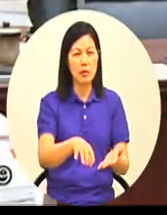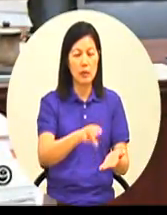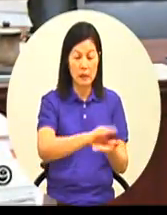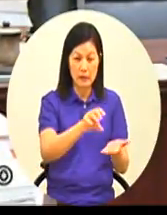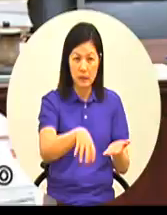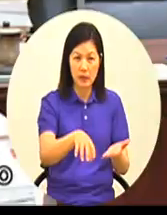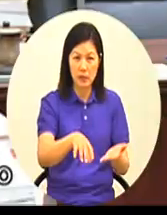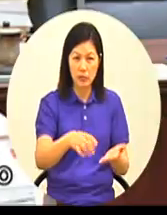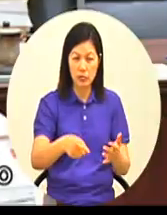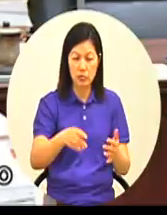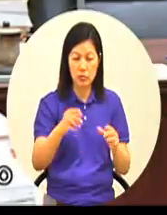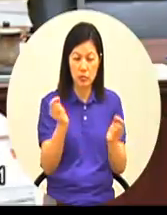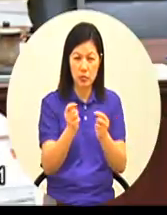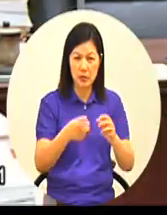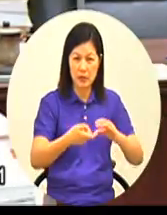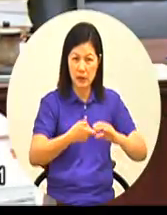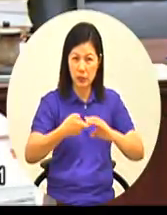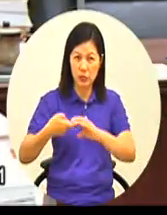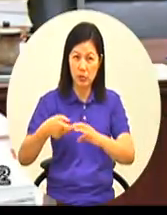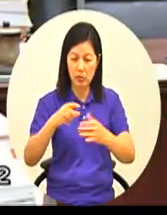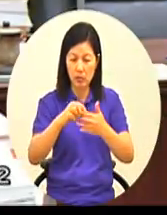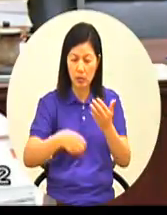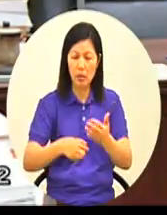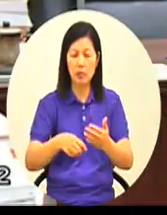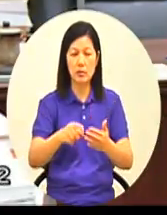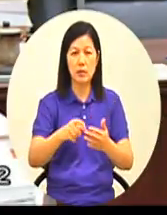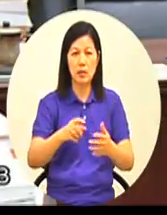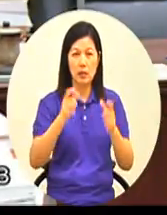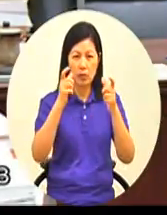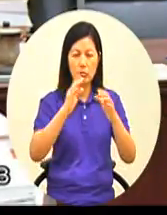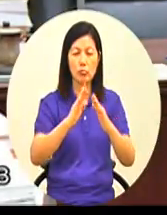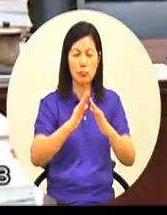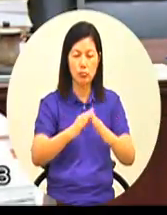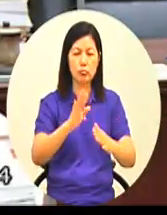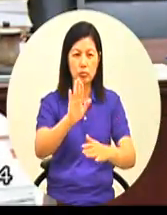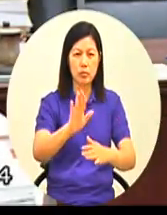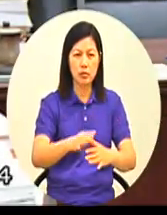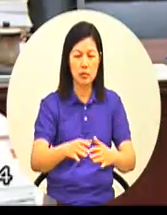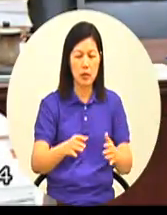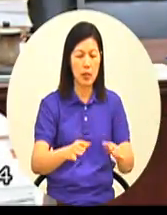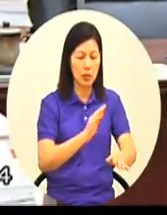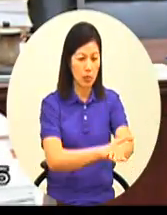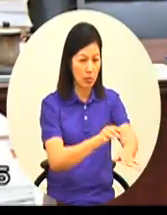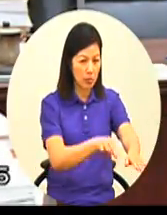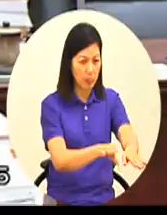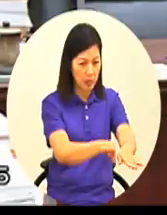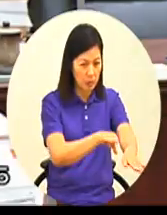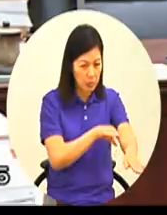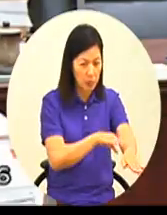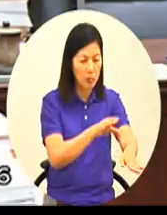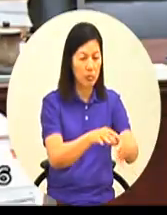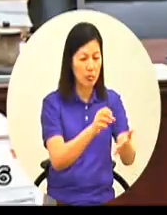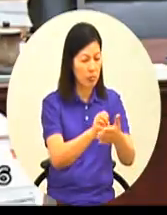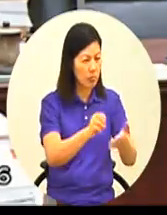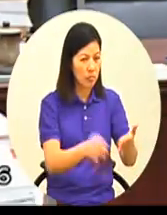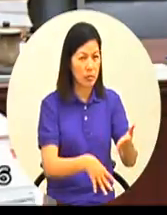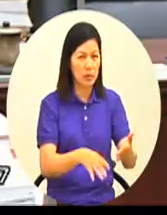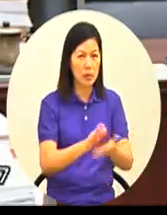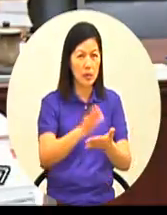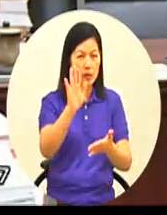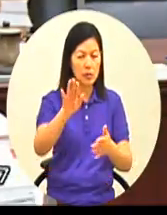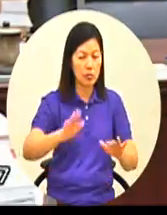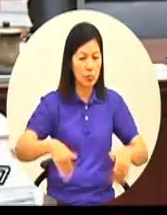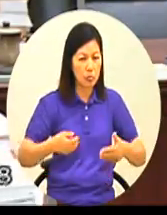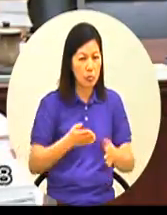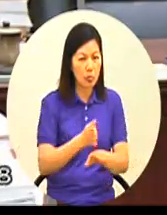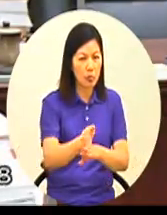近因为脱掉的制度高雄市都有，第二个我们现在路边取消停车位也，而且像以后轻轨路